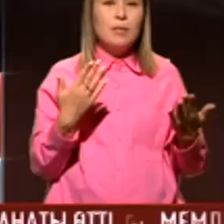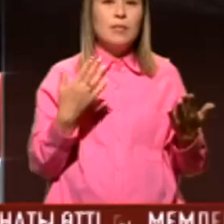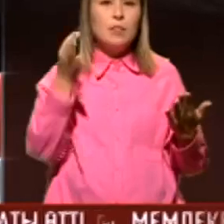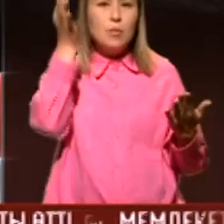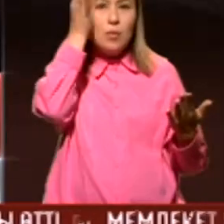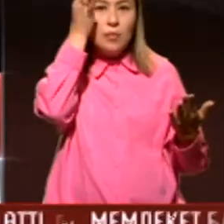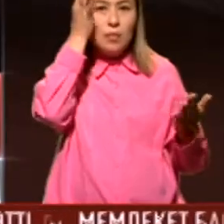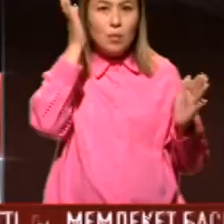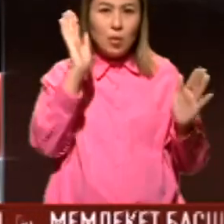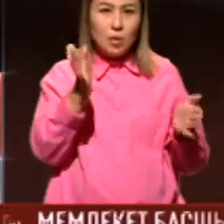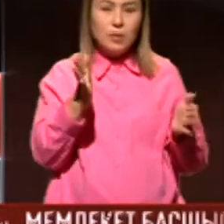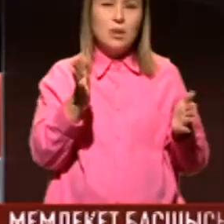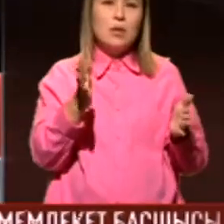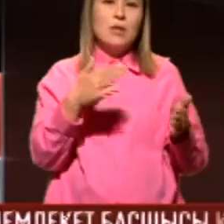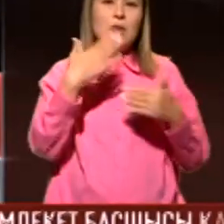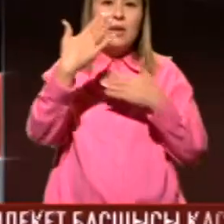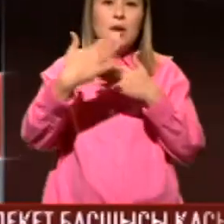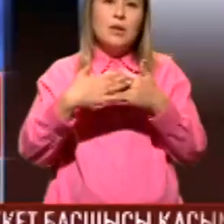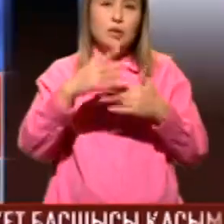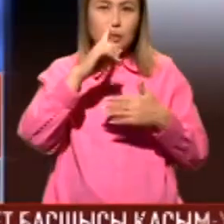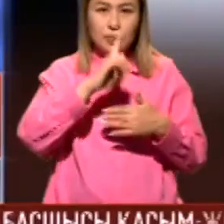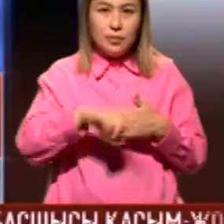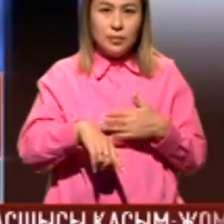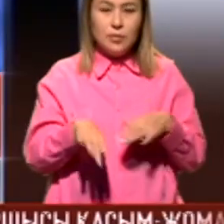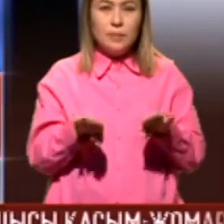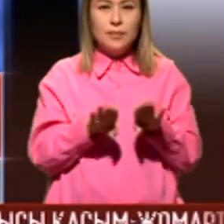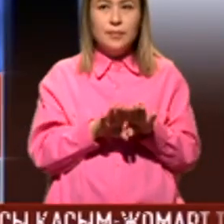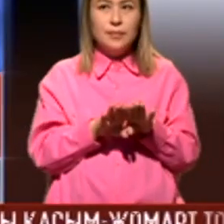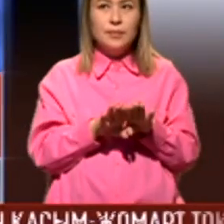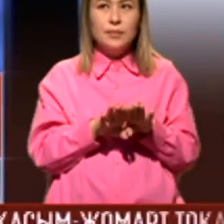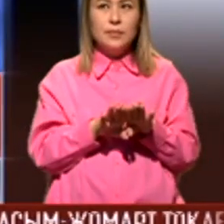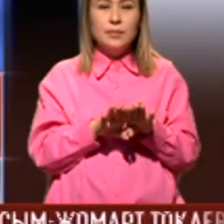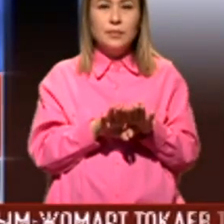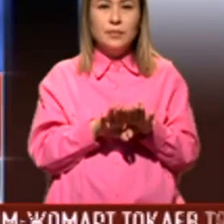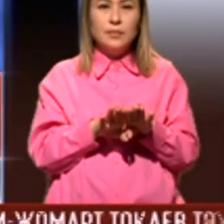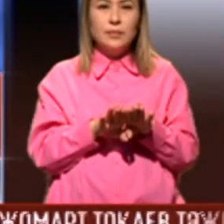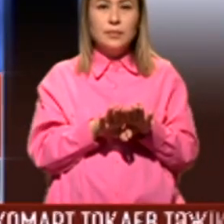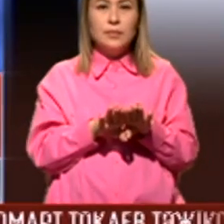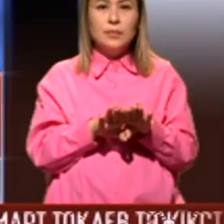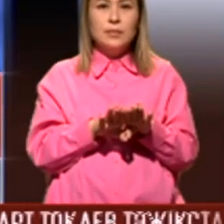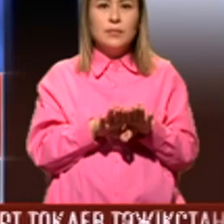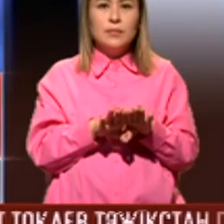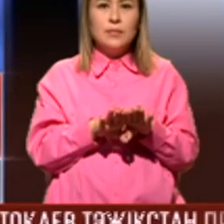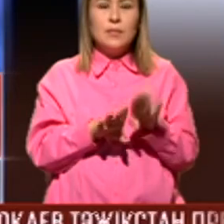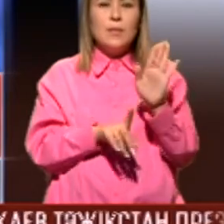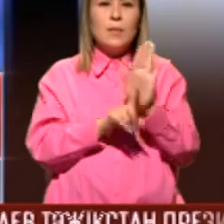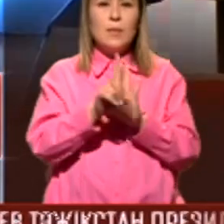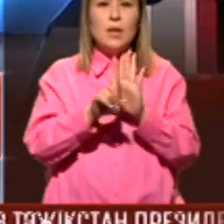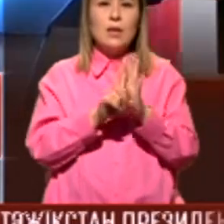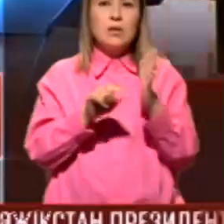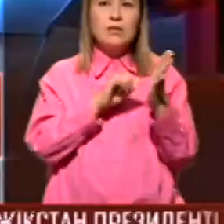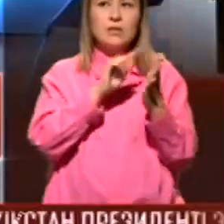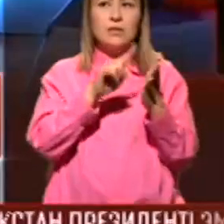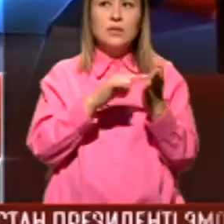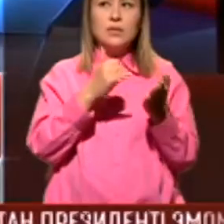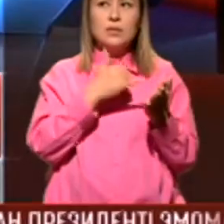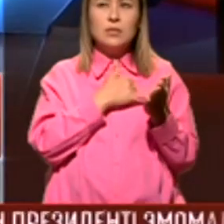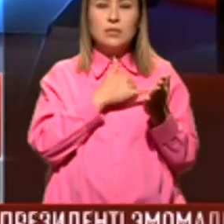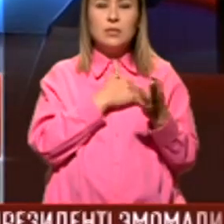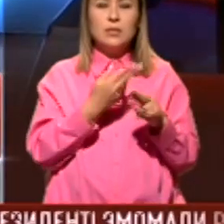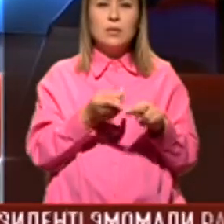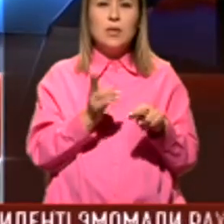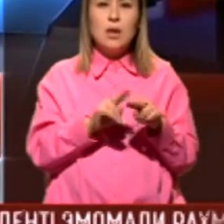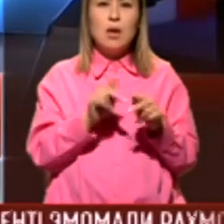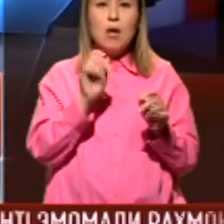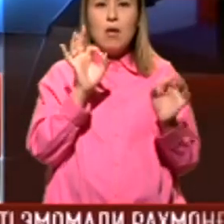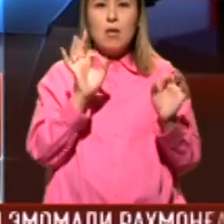ескерем, анаған да тым жақындамаймын, мынаған да тым жақындамаймын дегендей. Соған келіп отыр. Жаңағы әуелгі сұрақтан бастайықшы, бізге төнетін